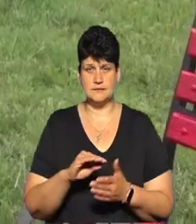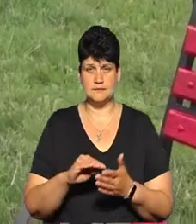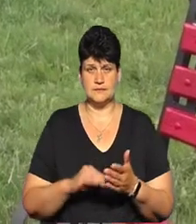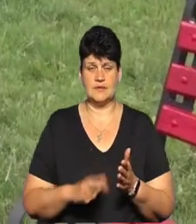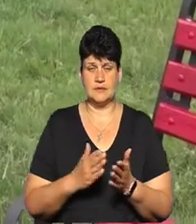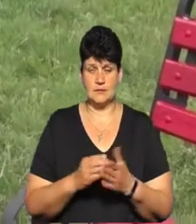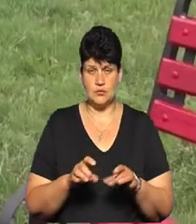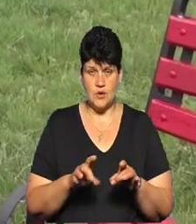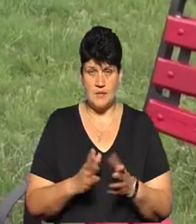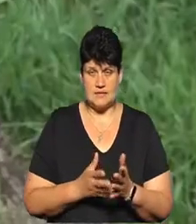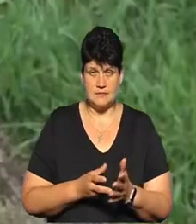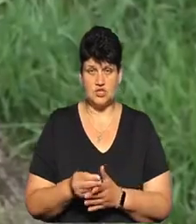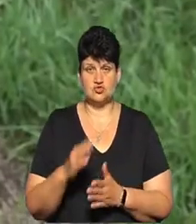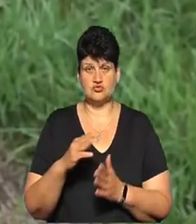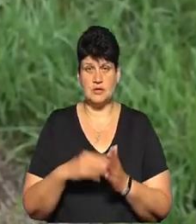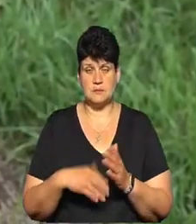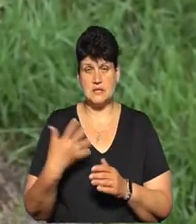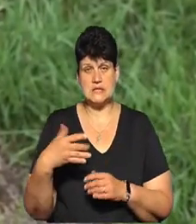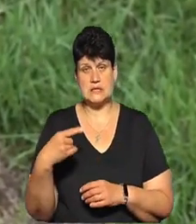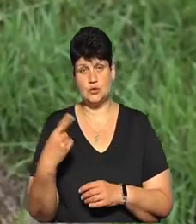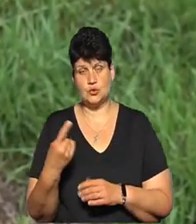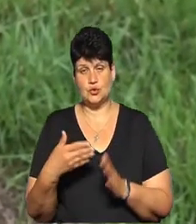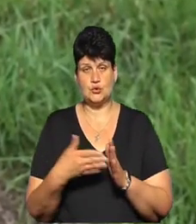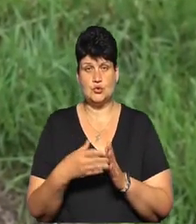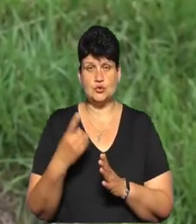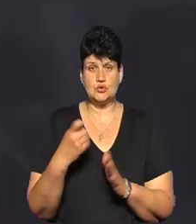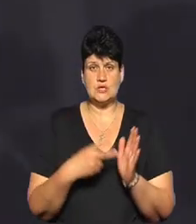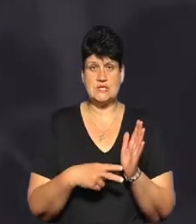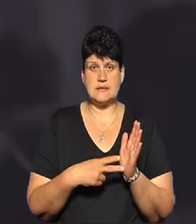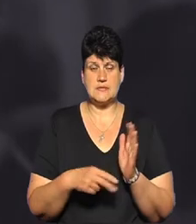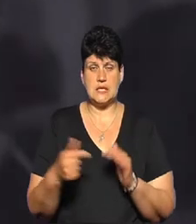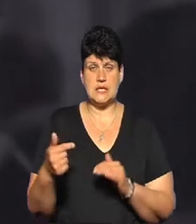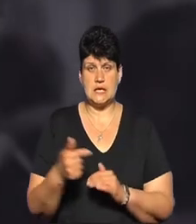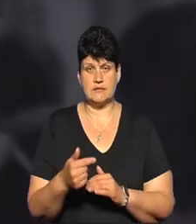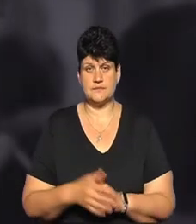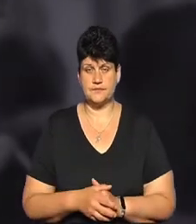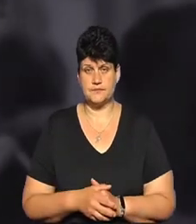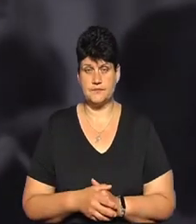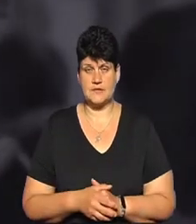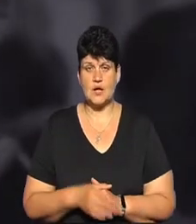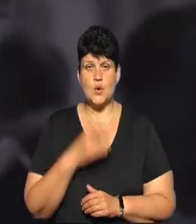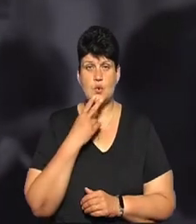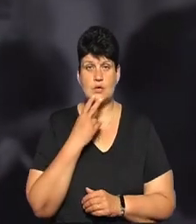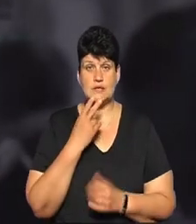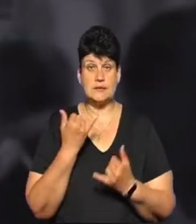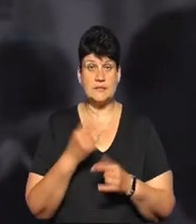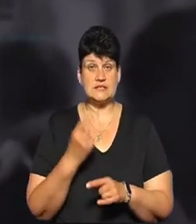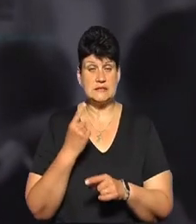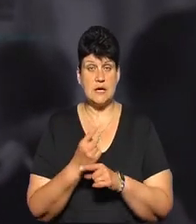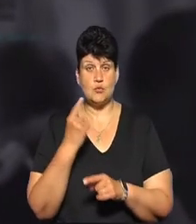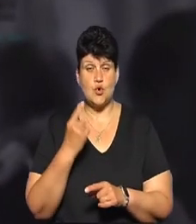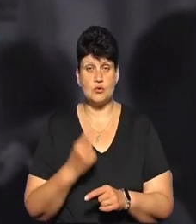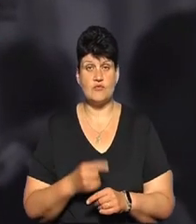сплатити штраф від 51 до 170 гривень, каже Катерина Метельська. Нагадаю, курити від тепер заборонено, зокрема, у